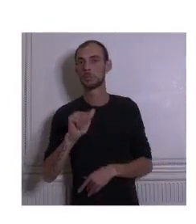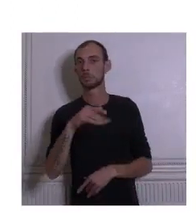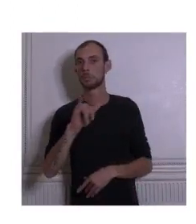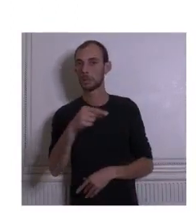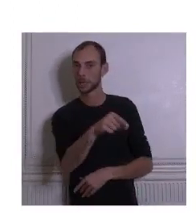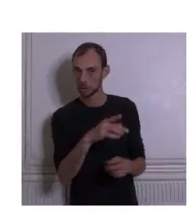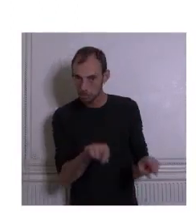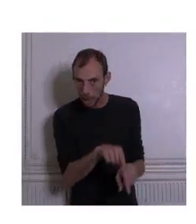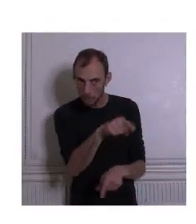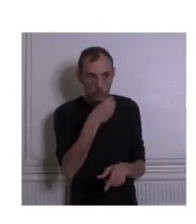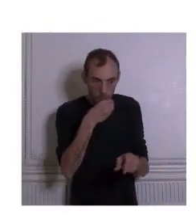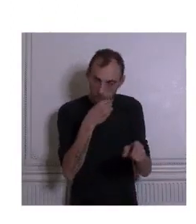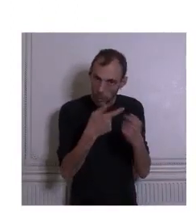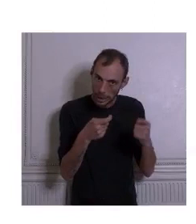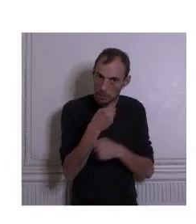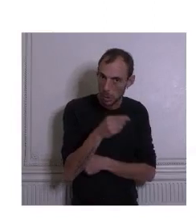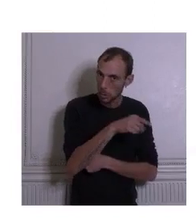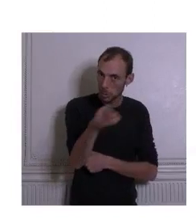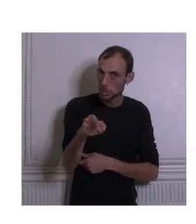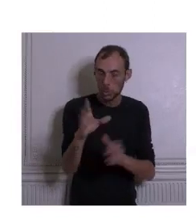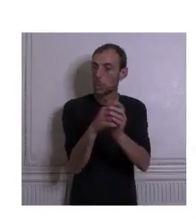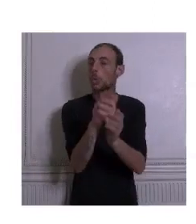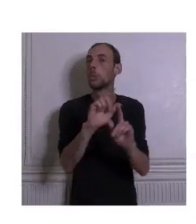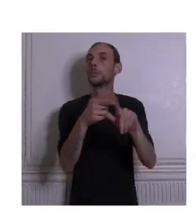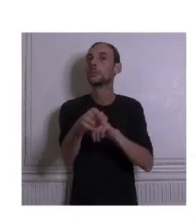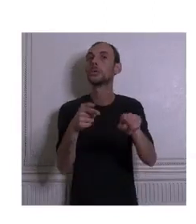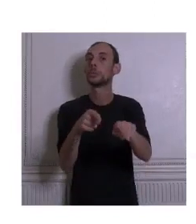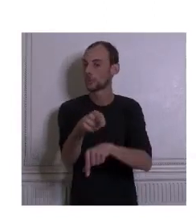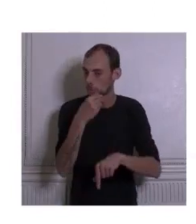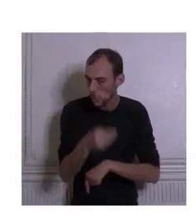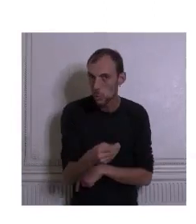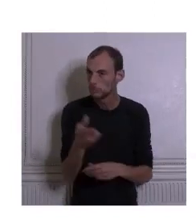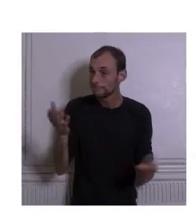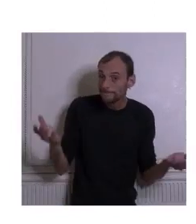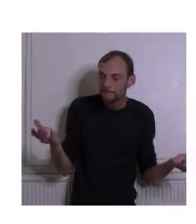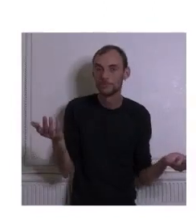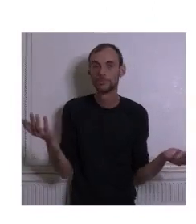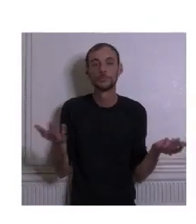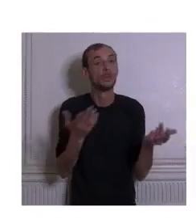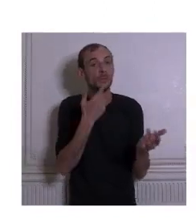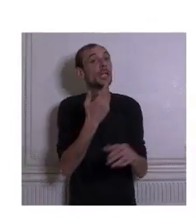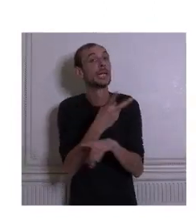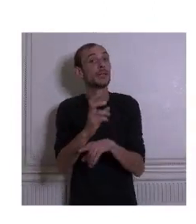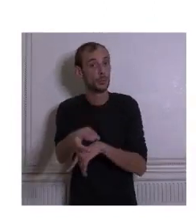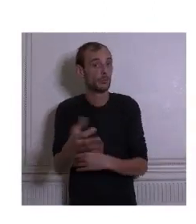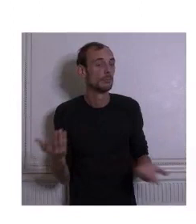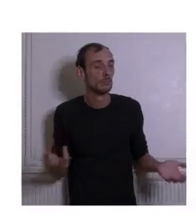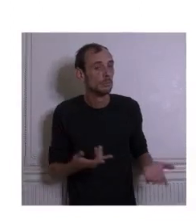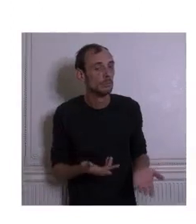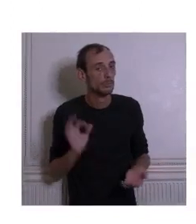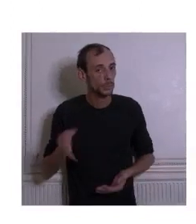qui ont fait un travail admirable. C'est vrai. Mais ce n'était pas la pression. C'était juste d'enfoncer le clou pour dire, eh bien, on